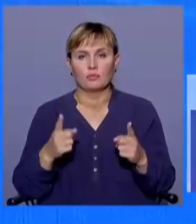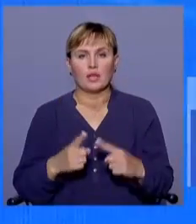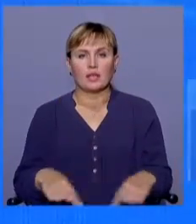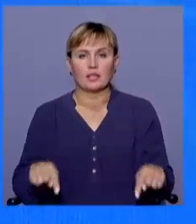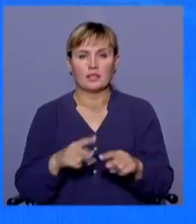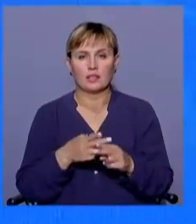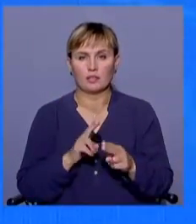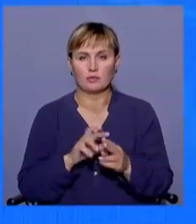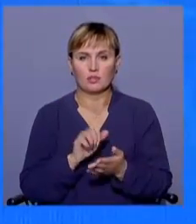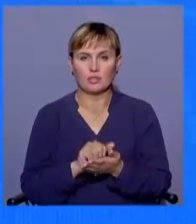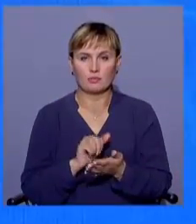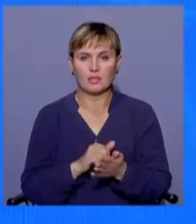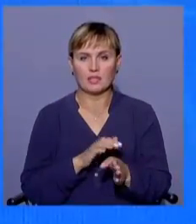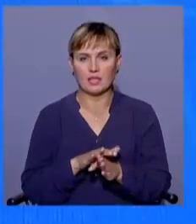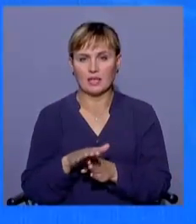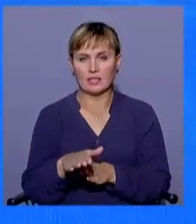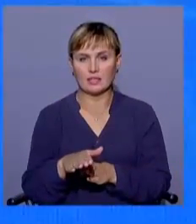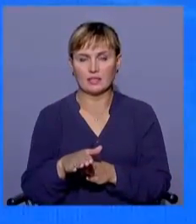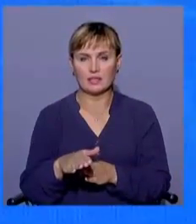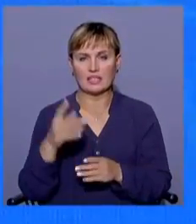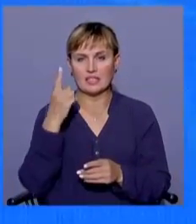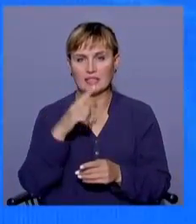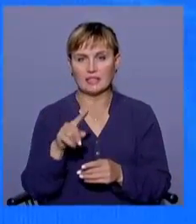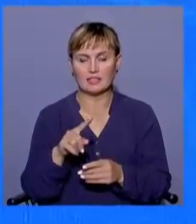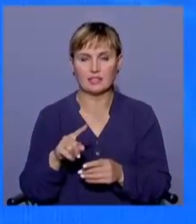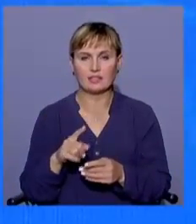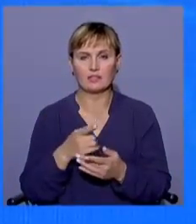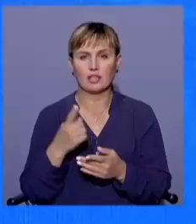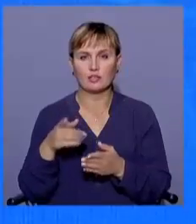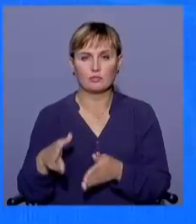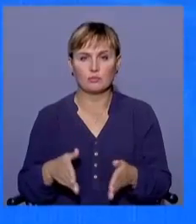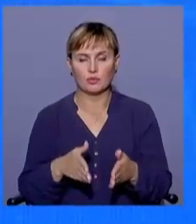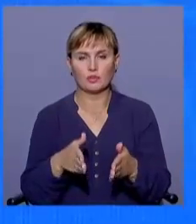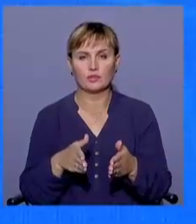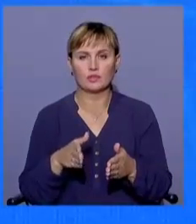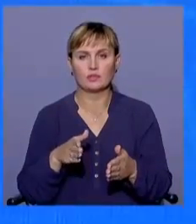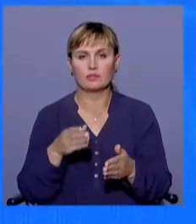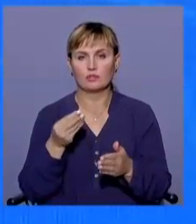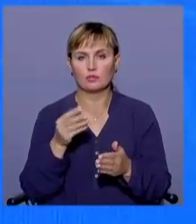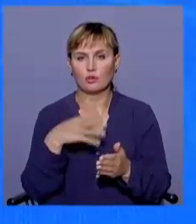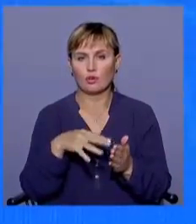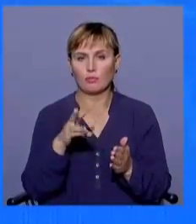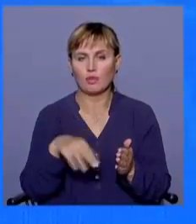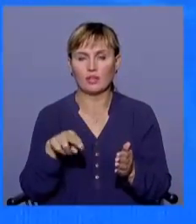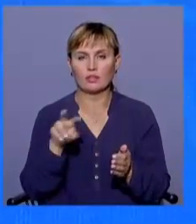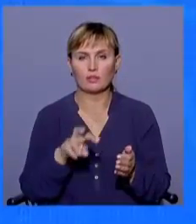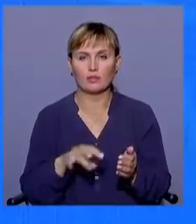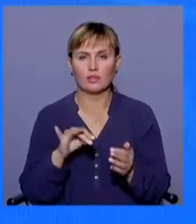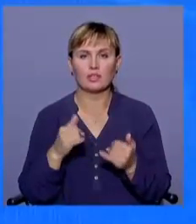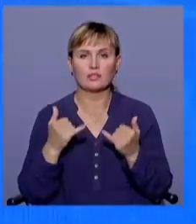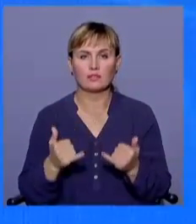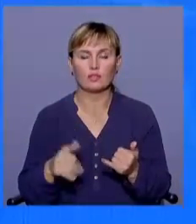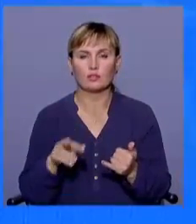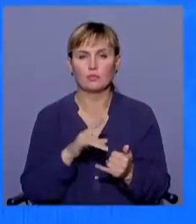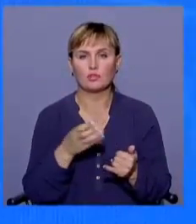организация, которая занимается реализацией инициативы «Один пояс, один путь» с капитализацией 40 миллиардов долларов. Вот сегодня мы